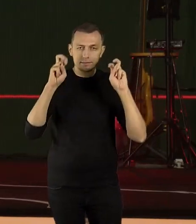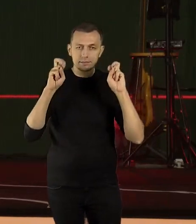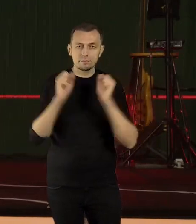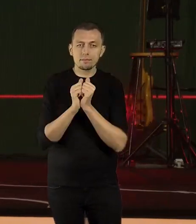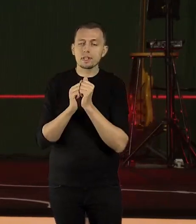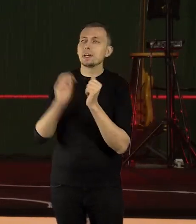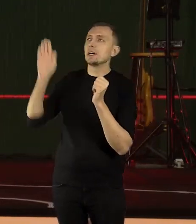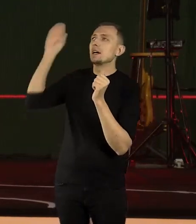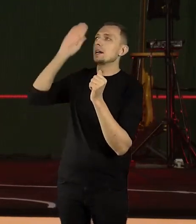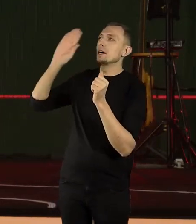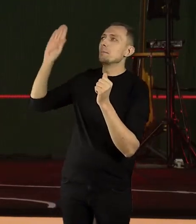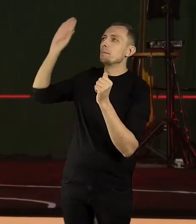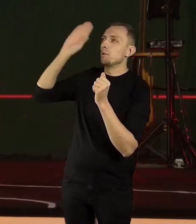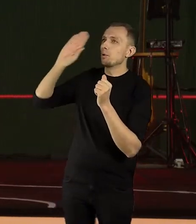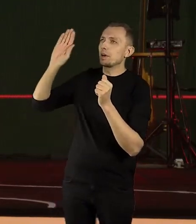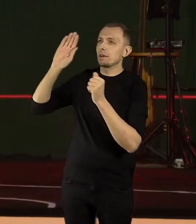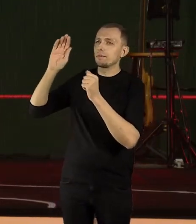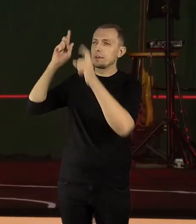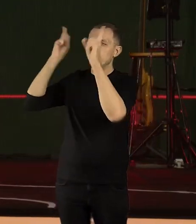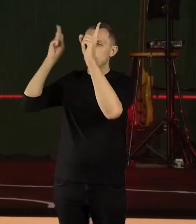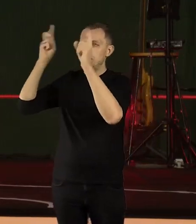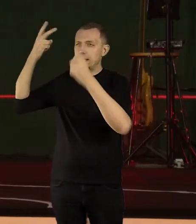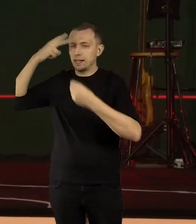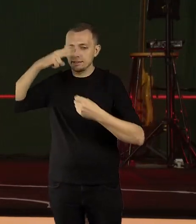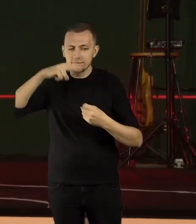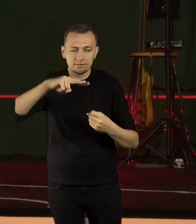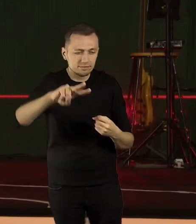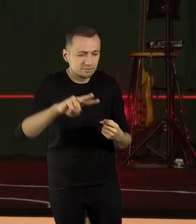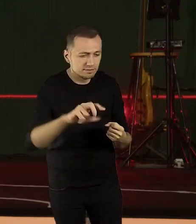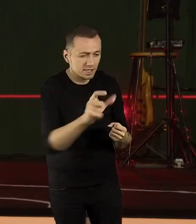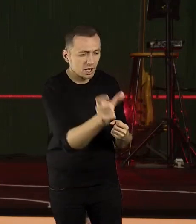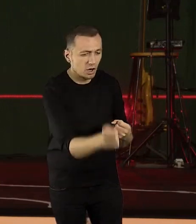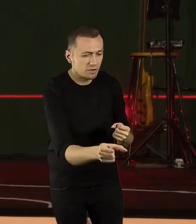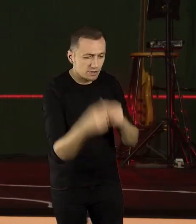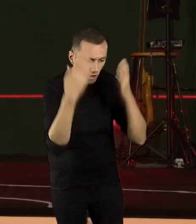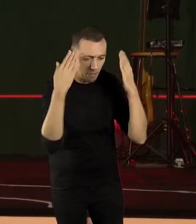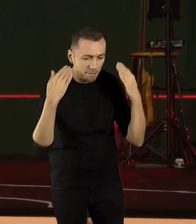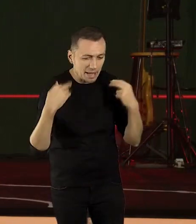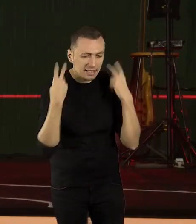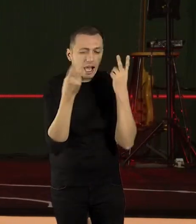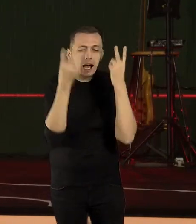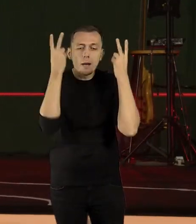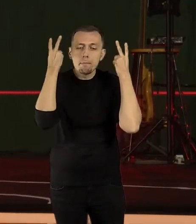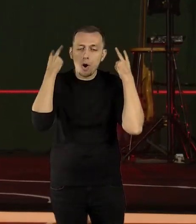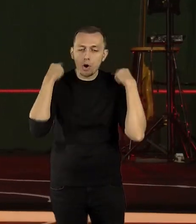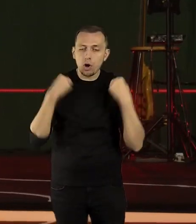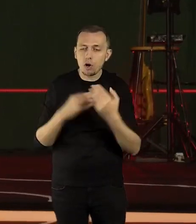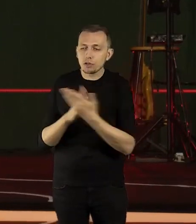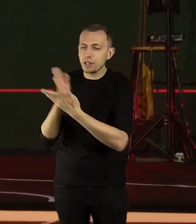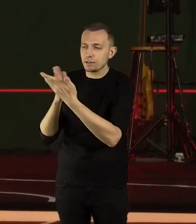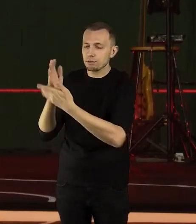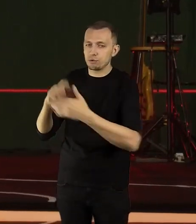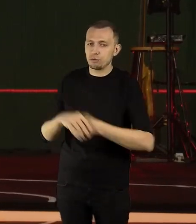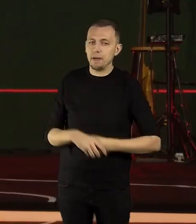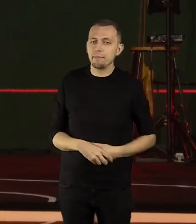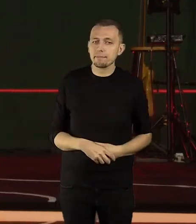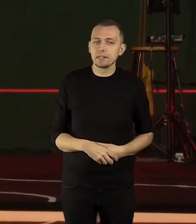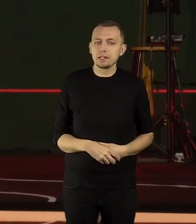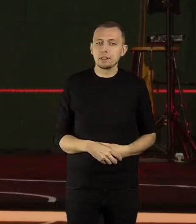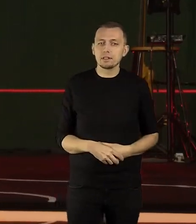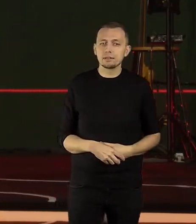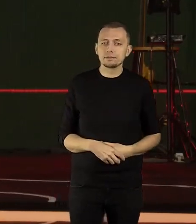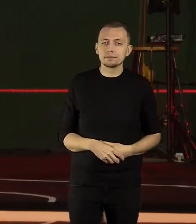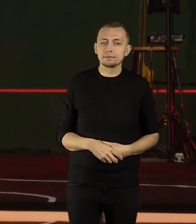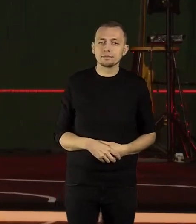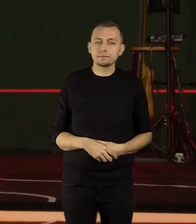służebnicy. Wiecie, użyte tutaj słowa, które u nas jest przetłumaczone jako słowa pokora, odnosi się do jej wieku. Ona tak jakby